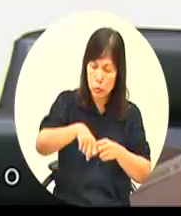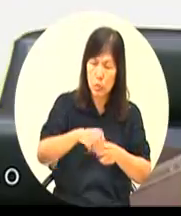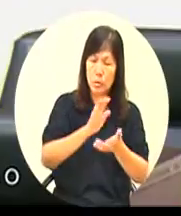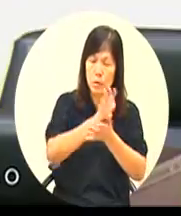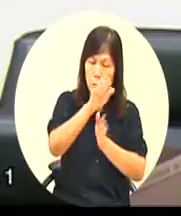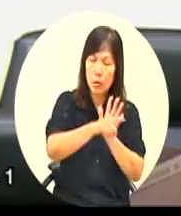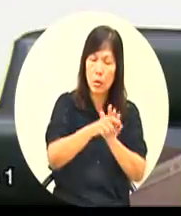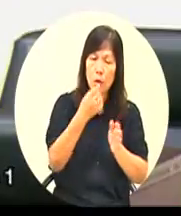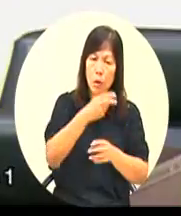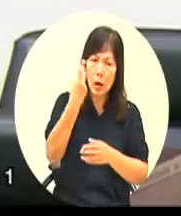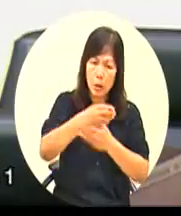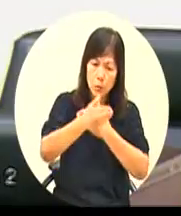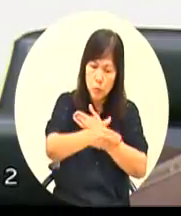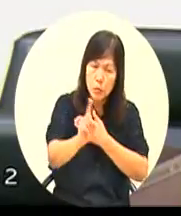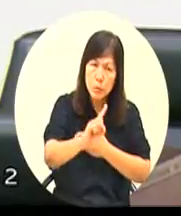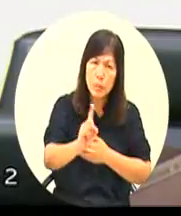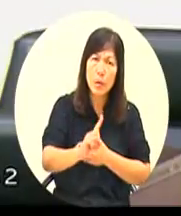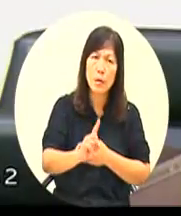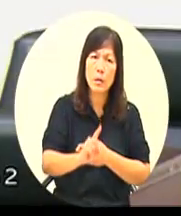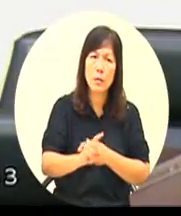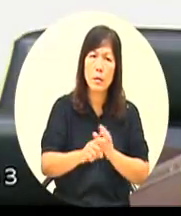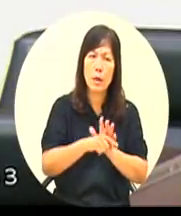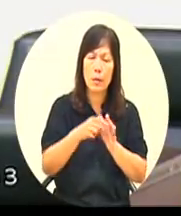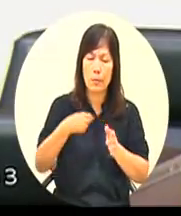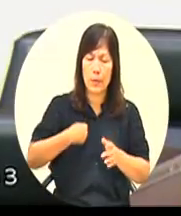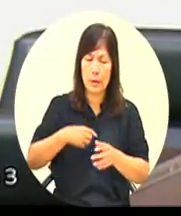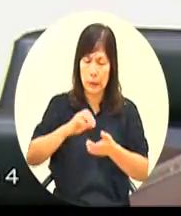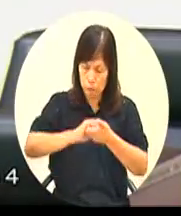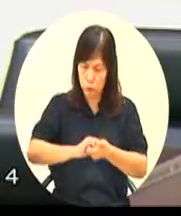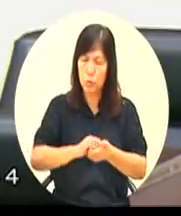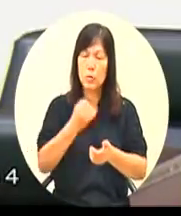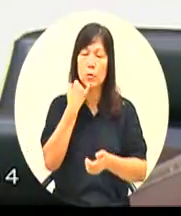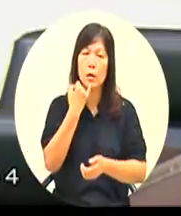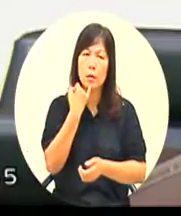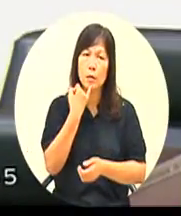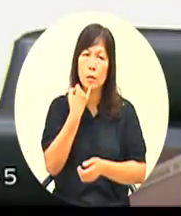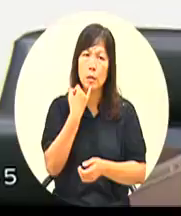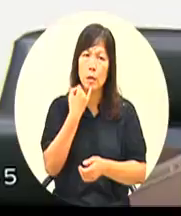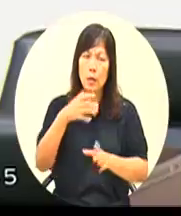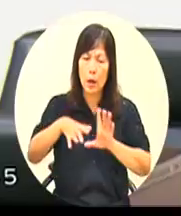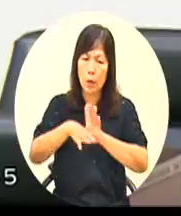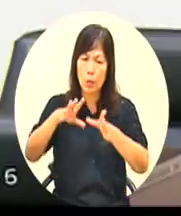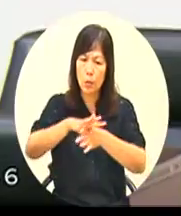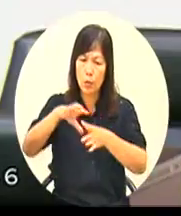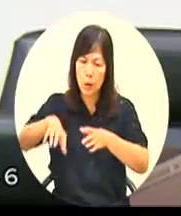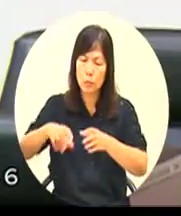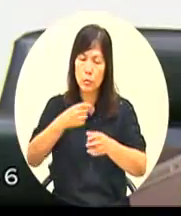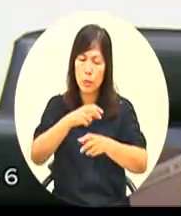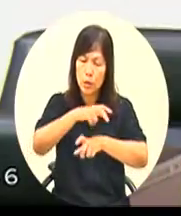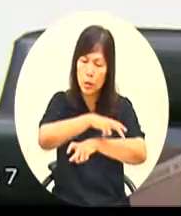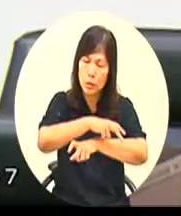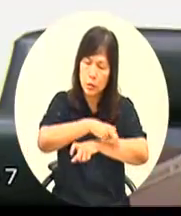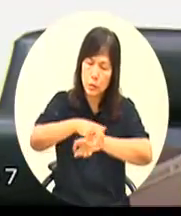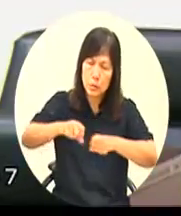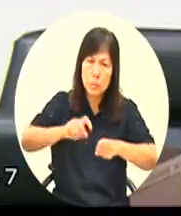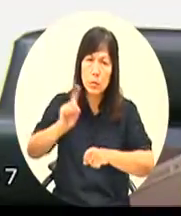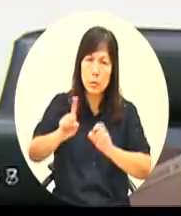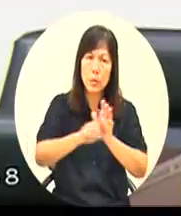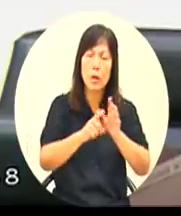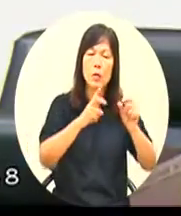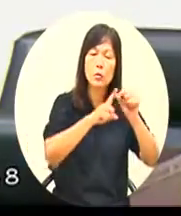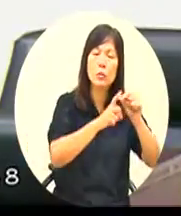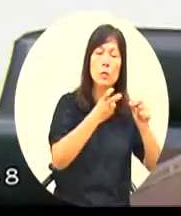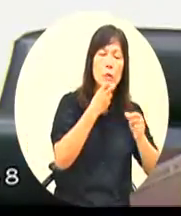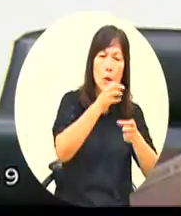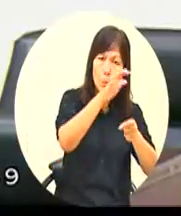要经过什么样的程序，我们才能够来定案？那文化局这边目前的规划是怎么样？如果中央补助，它是